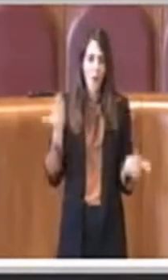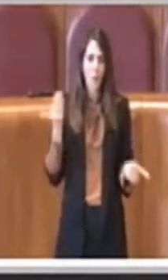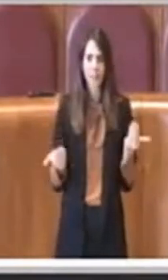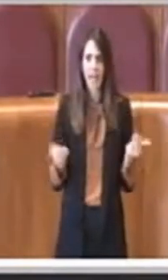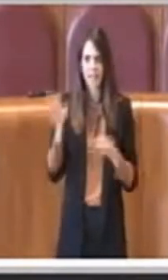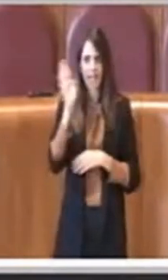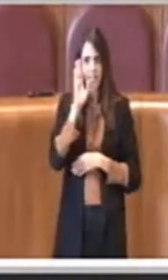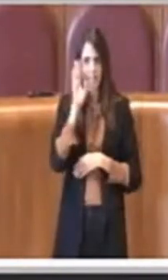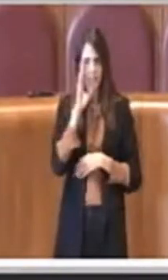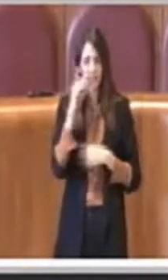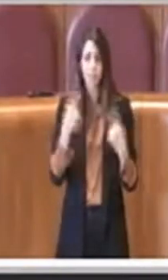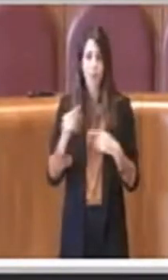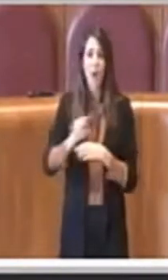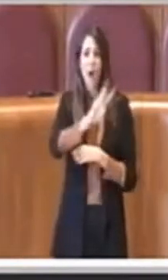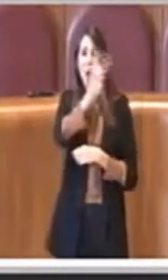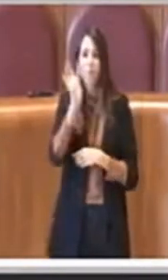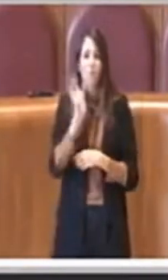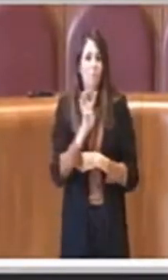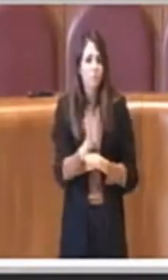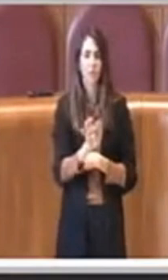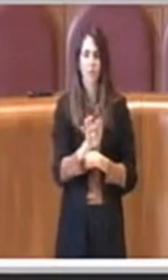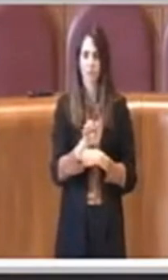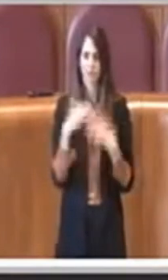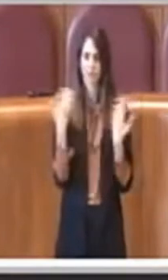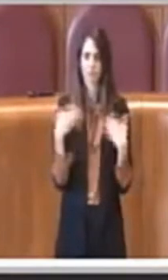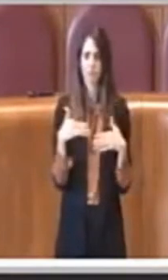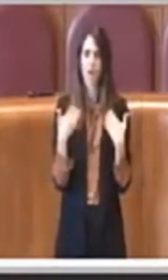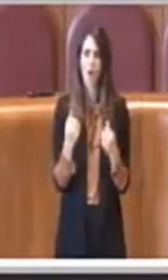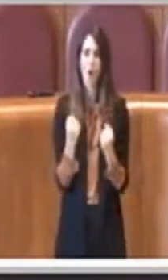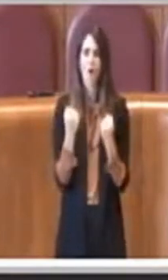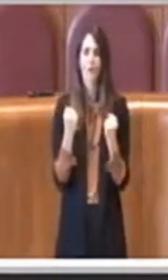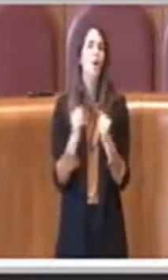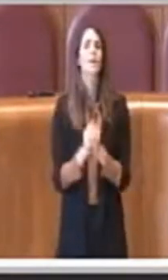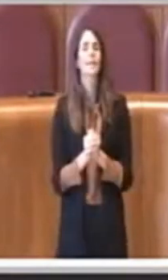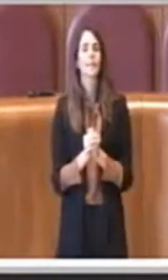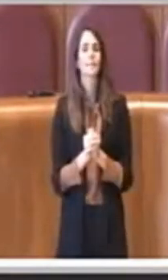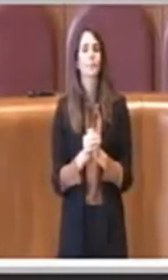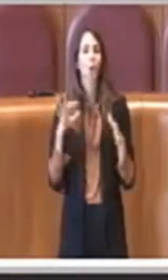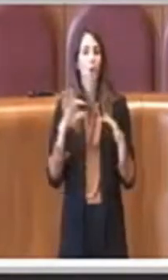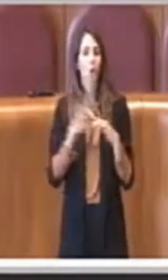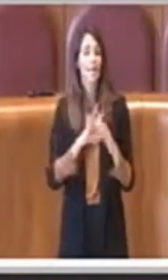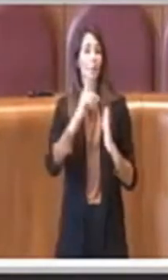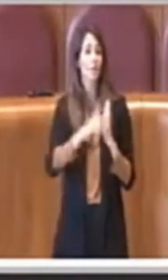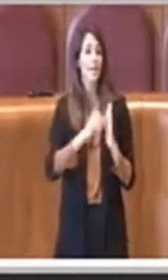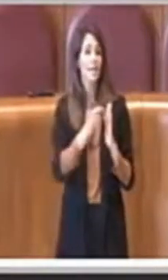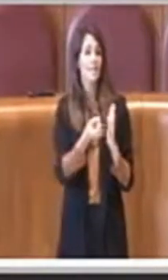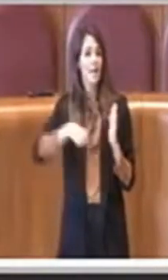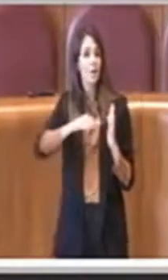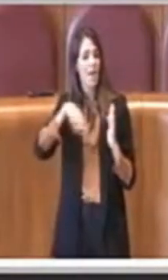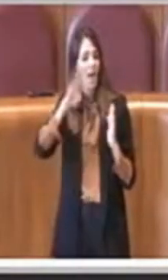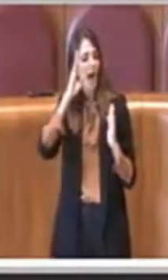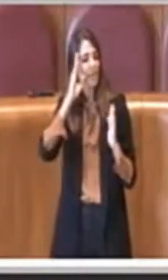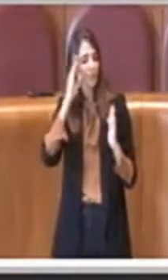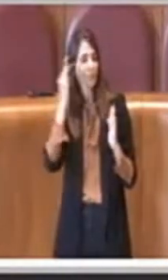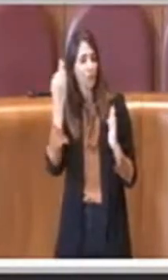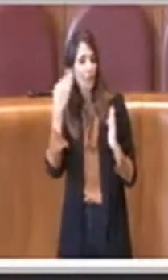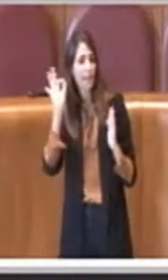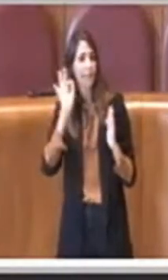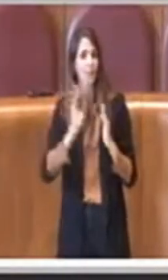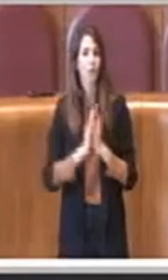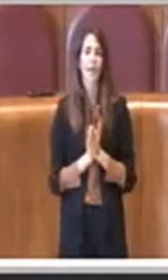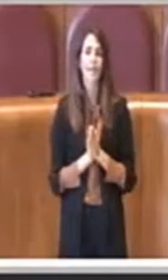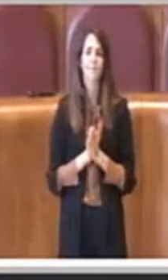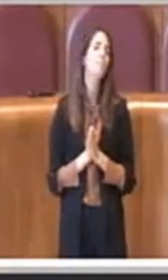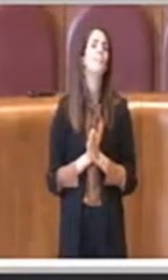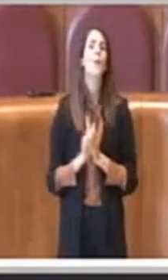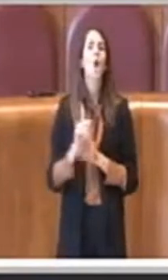punto interrogativo forte su questa delibera, dove chiaramente abbiamo posto un'attenzione molto particolare. E si